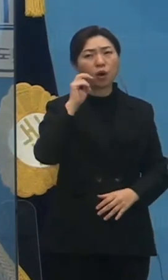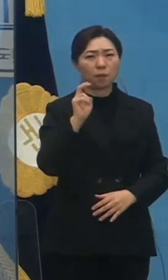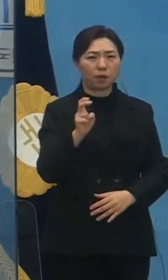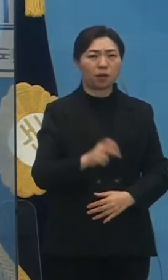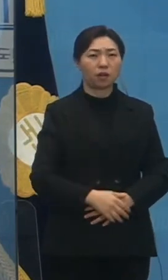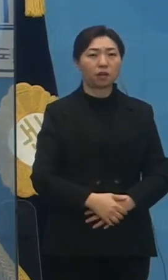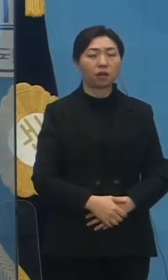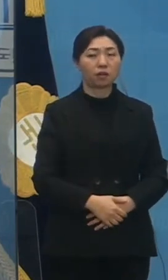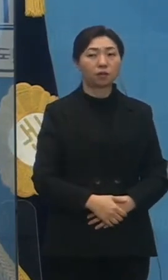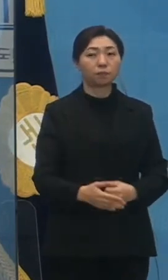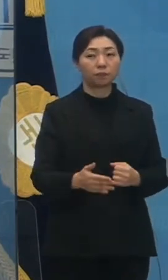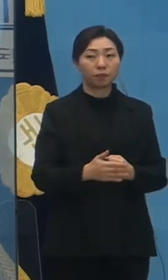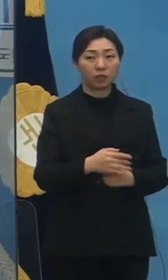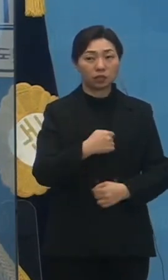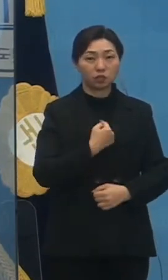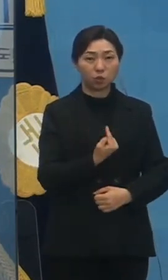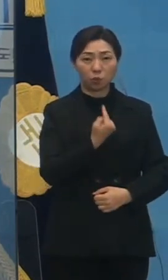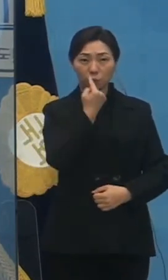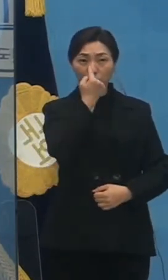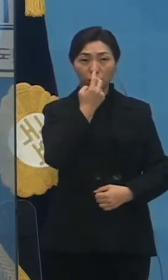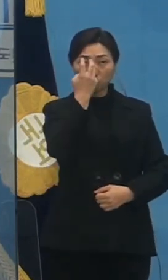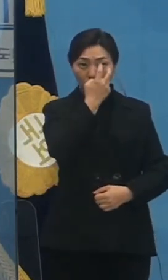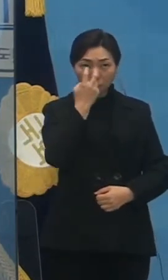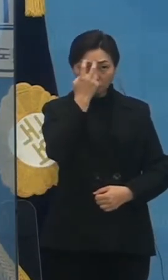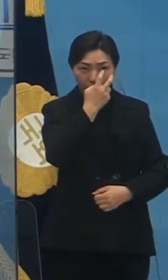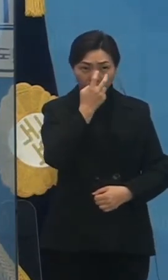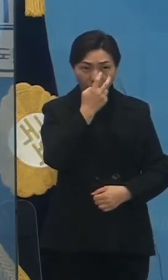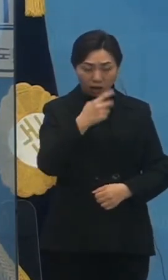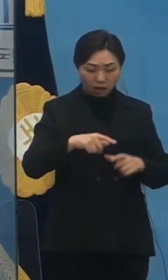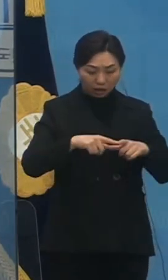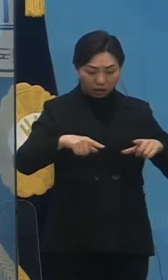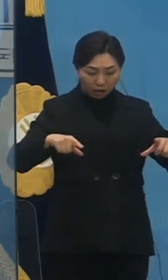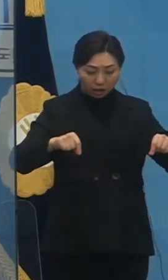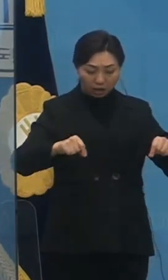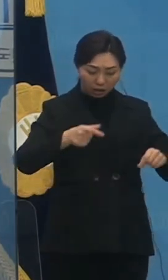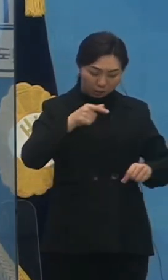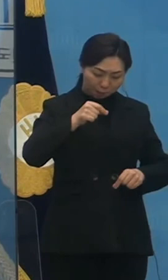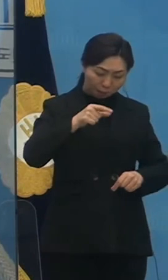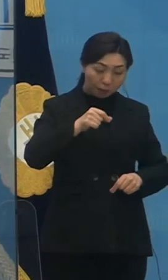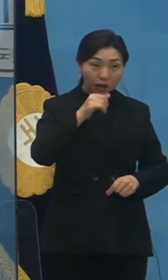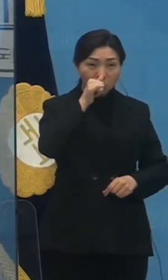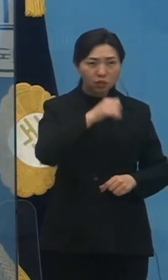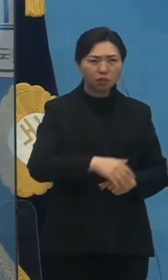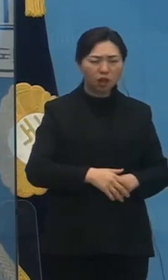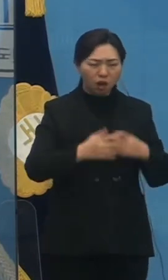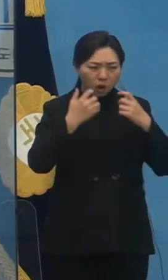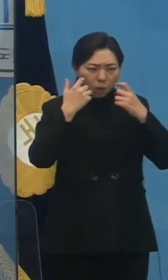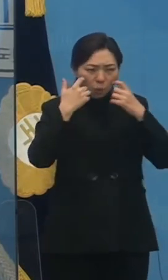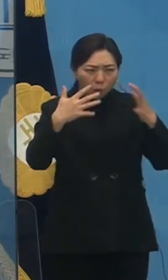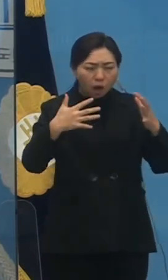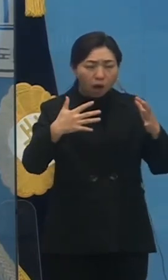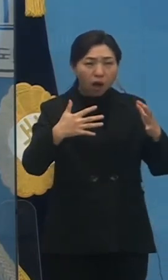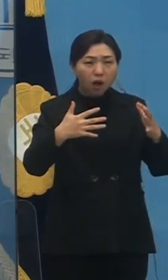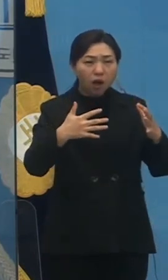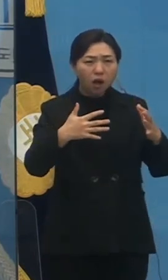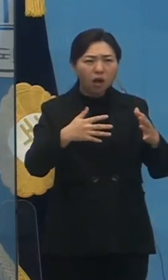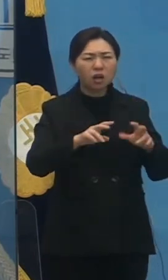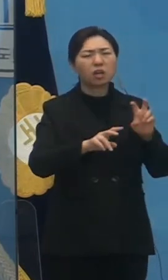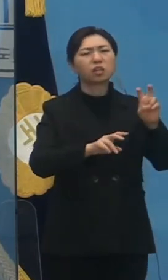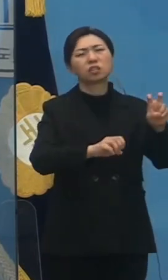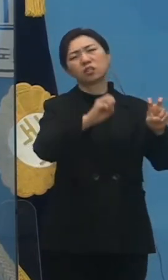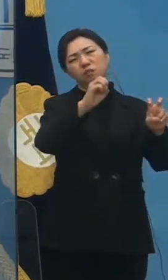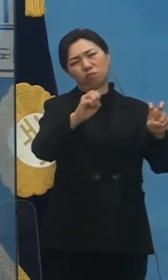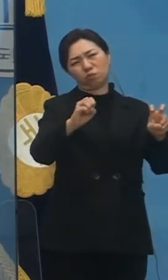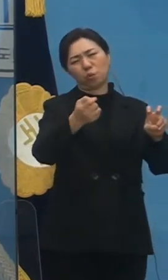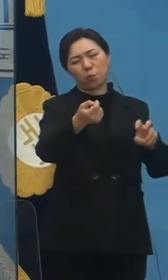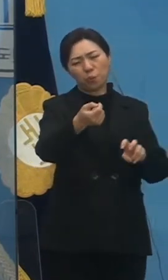또한 자가진단 키트로 하는 신속 하원 검사의 정확도가 20%대로 매우